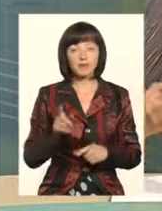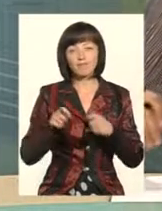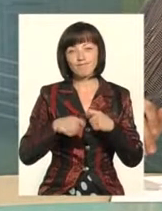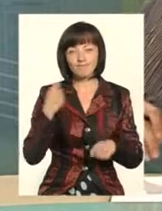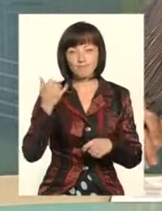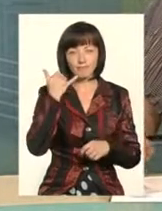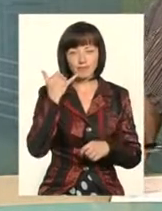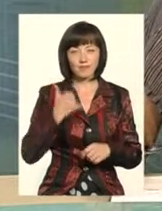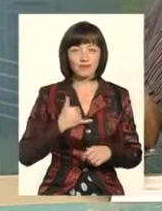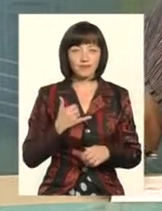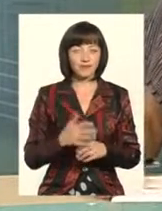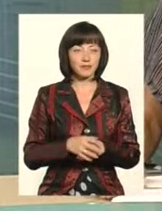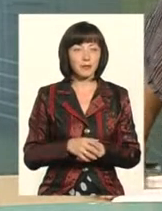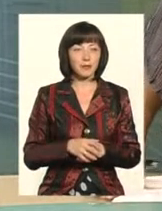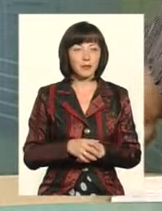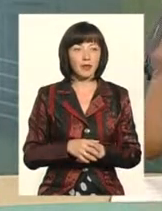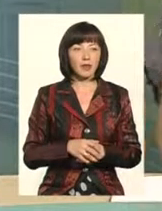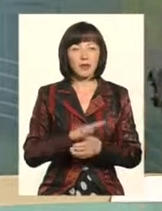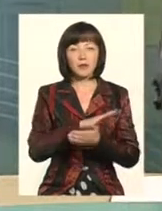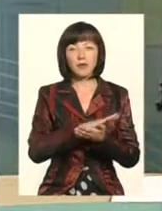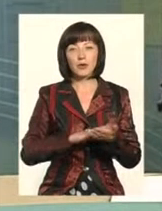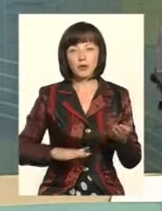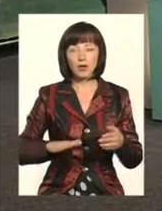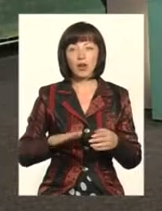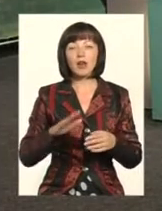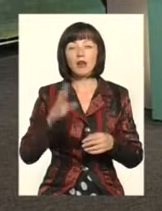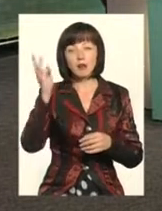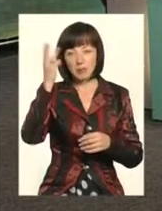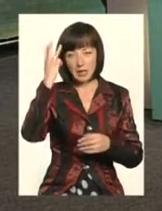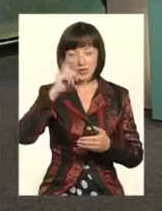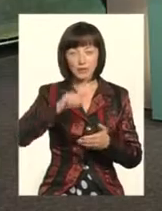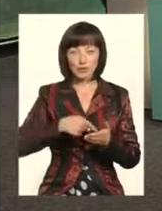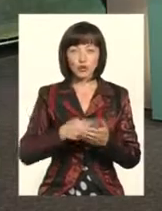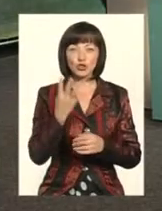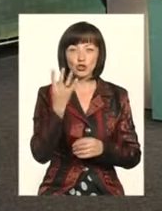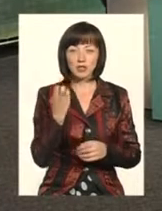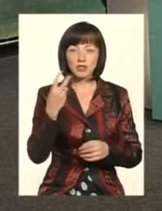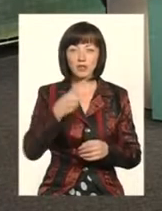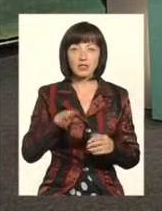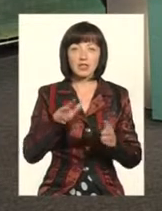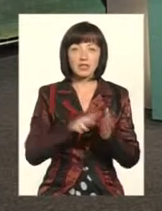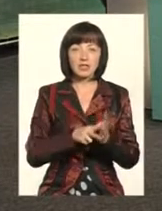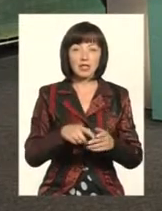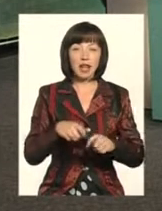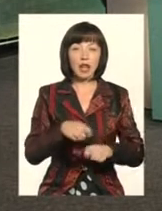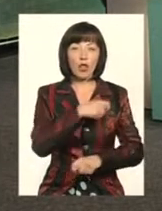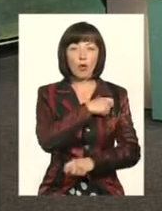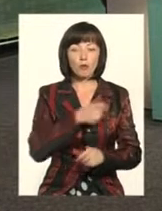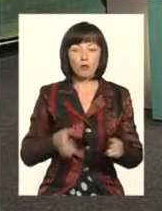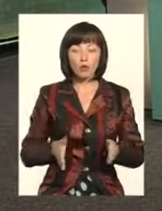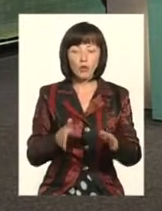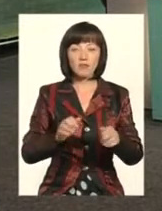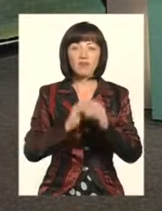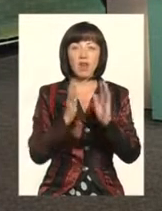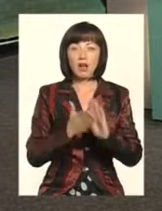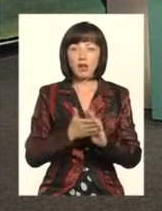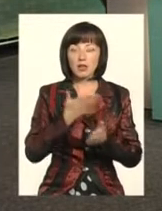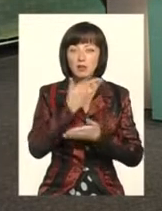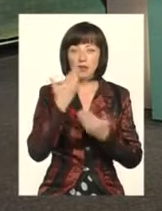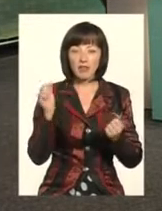Зірвався дзвіночок. Хочу продовжити сказати, що в місті Хмельницькому 428 кілометрів доріг взагалі не мають